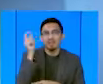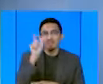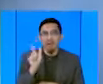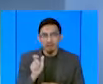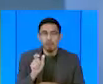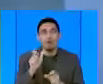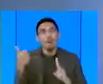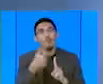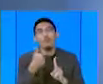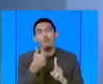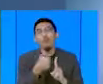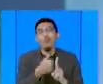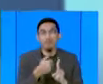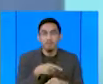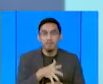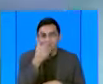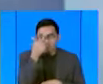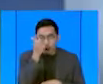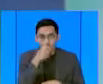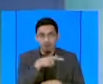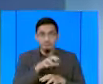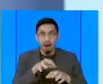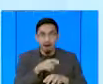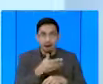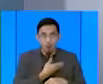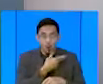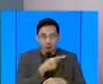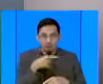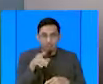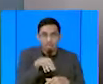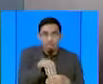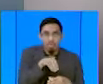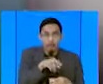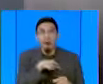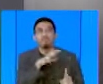tuai pujian. Pelaku kepergok mengambil barang milik korban.